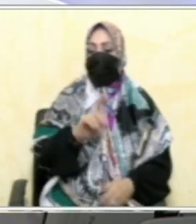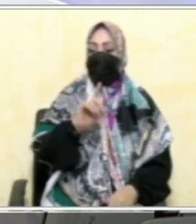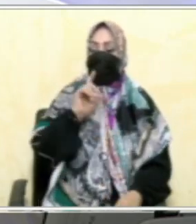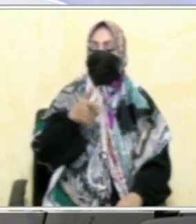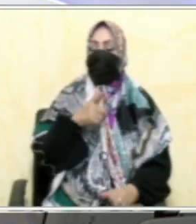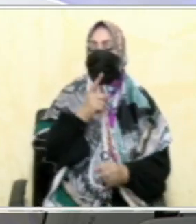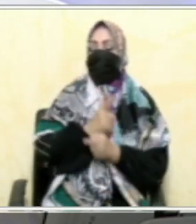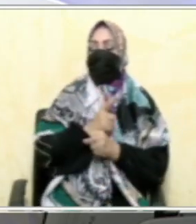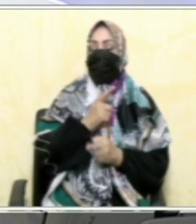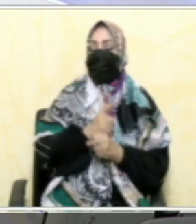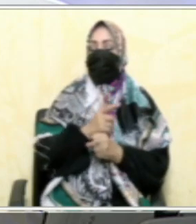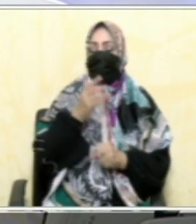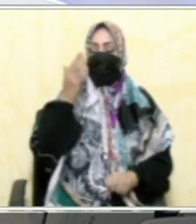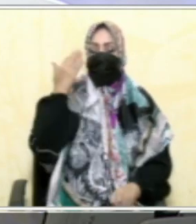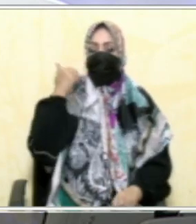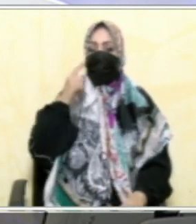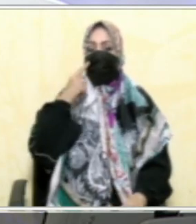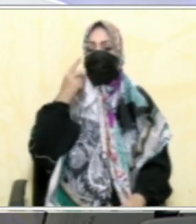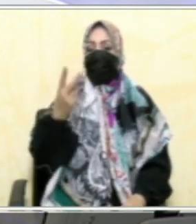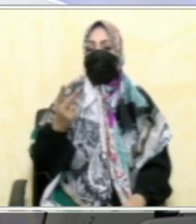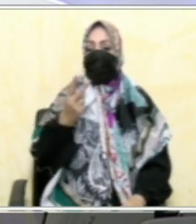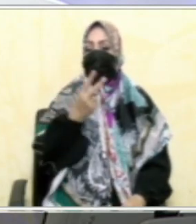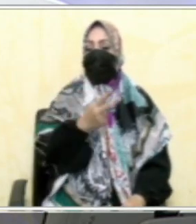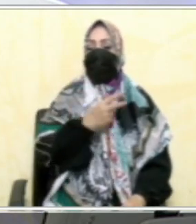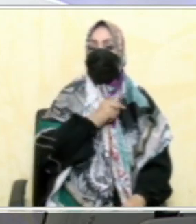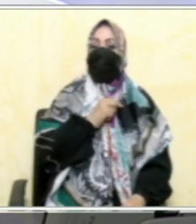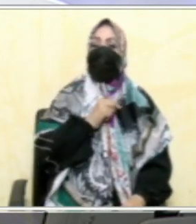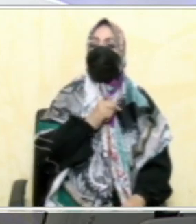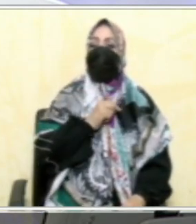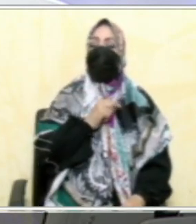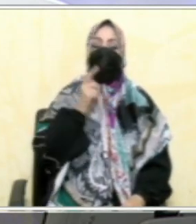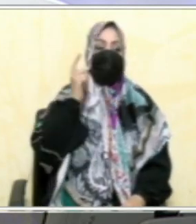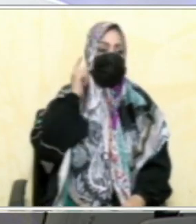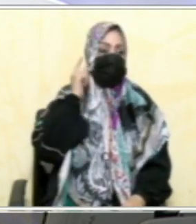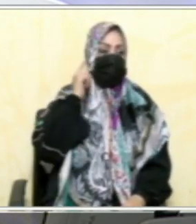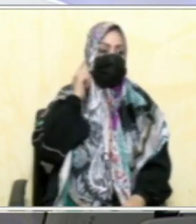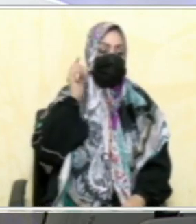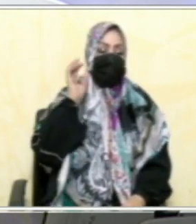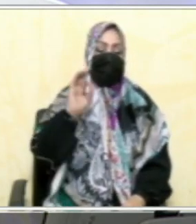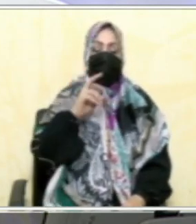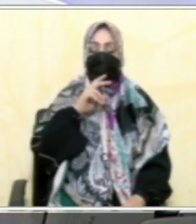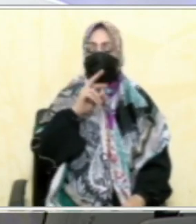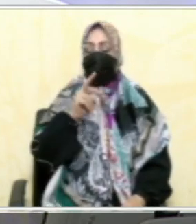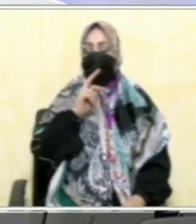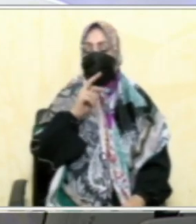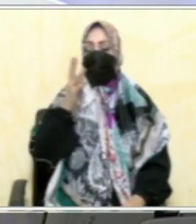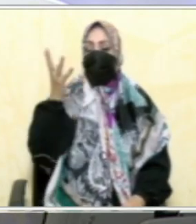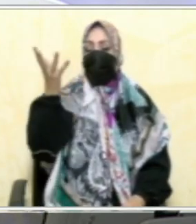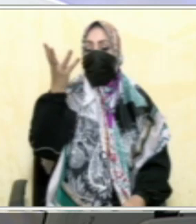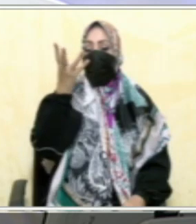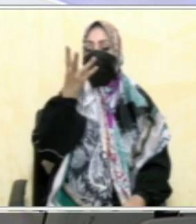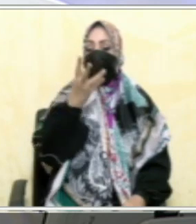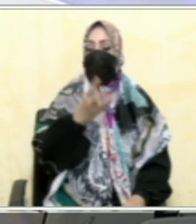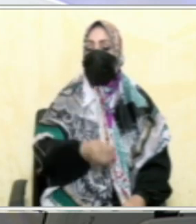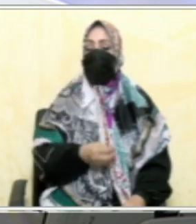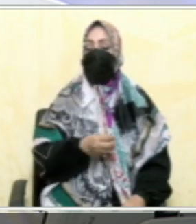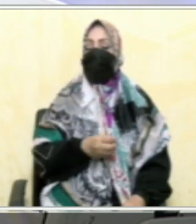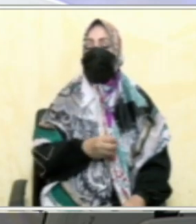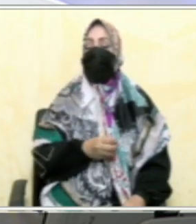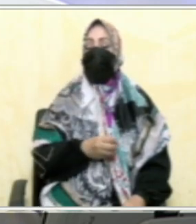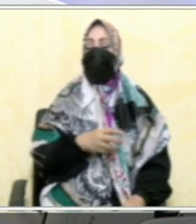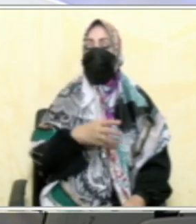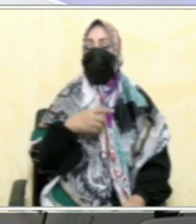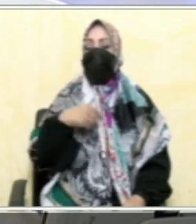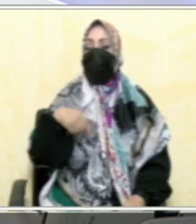يصلكن، أنتن حينما رضيتن أن تكن معلمات وأن تتحملن مسؤولية